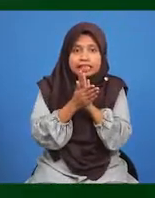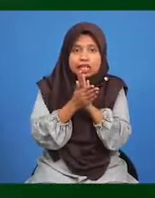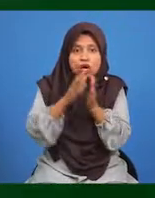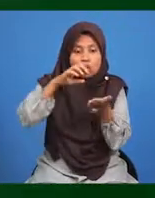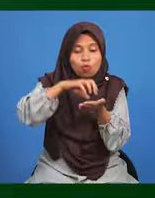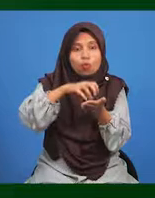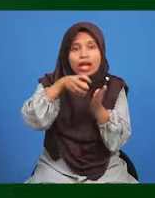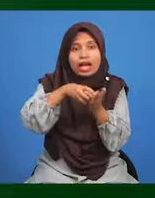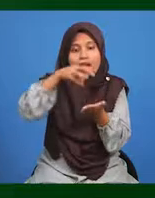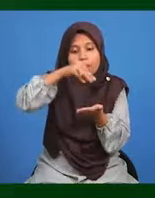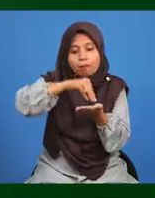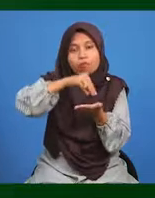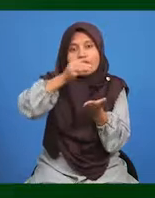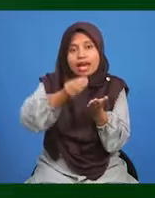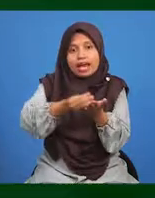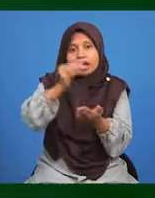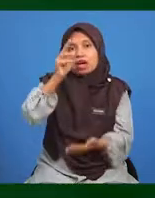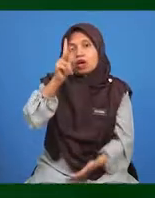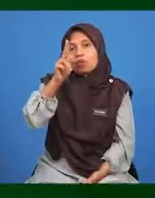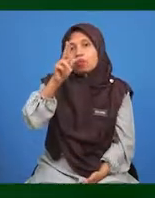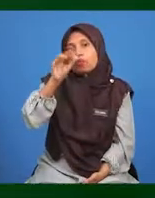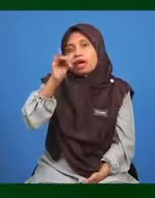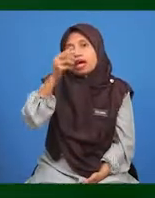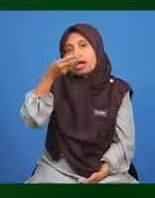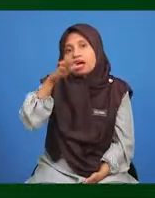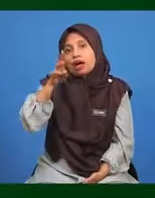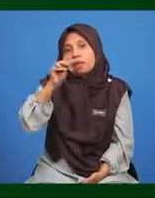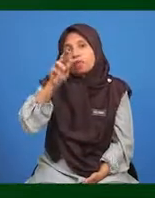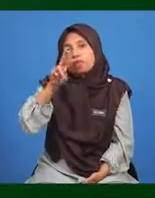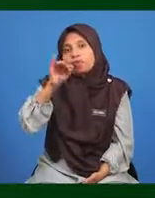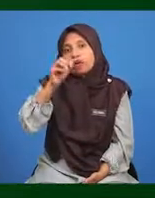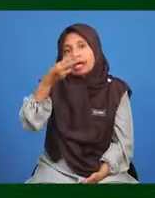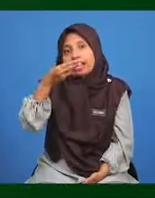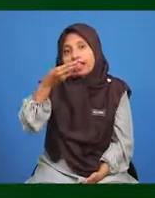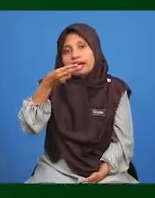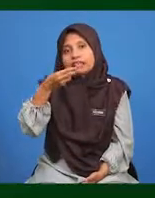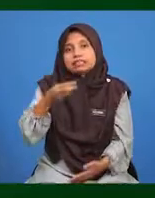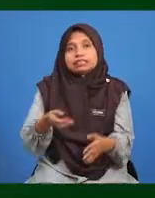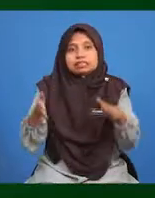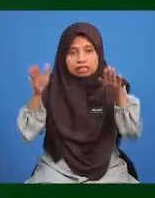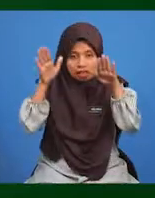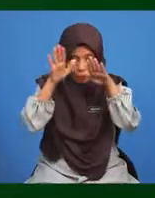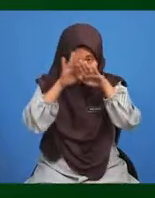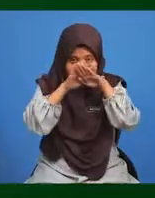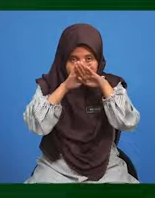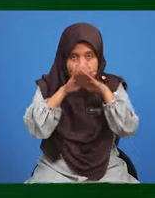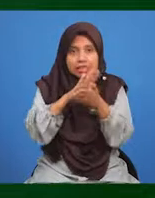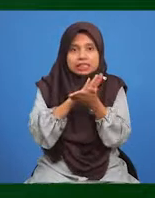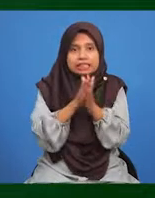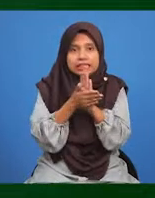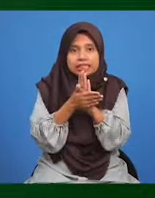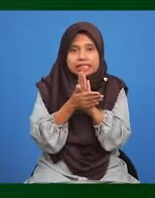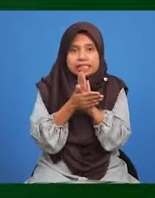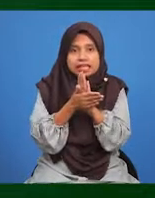muih. Contoh yang kedua, gelap. Perkataan gelap akan menjadi